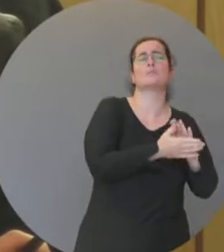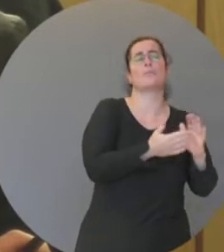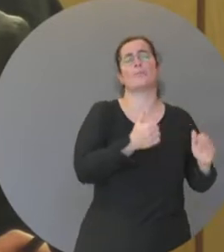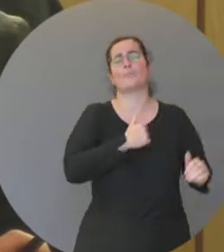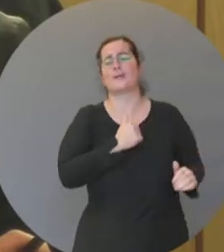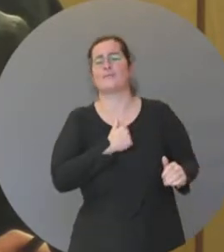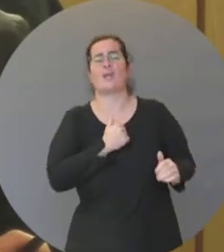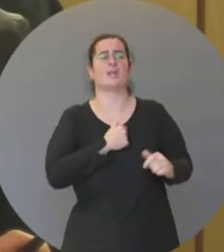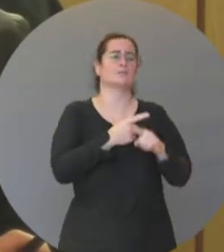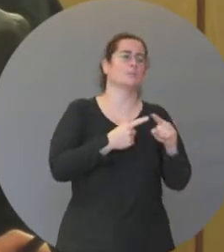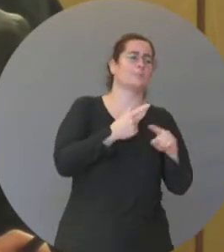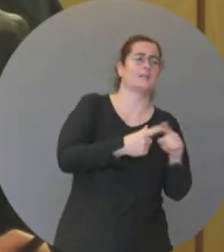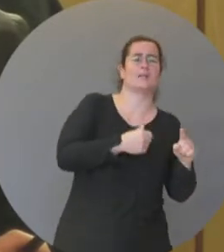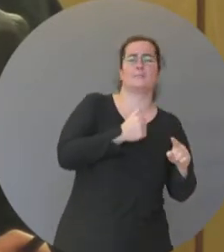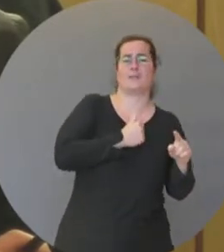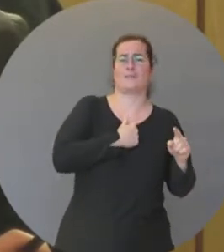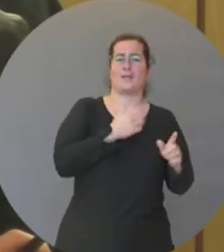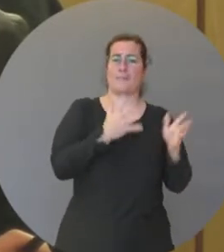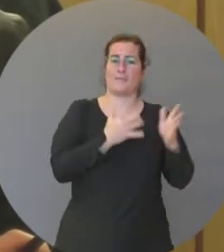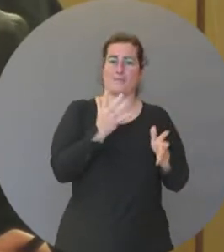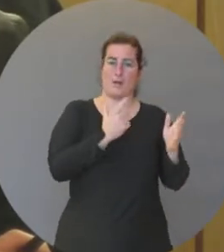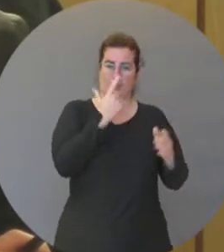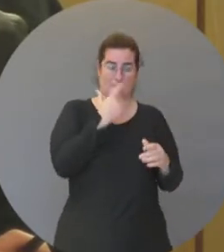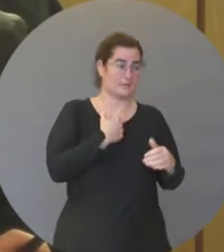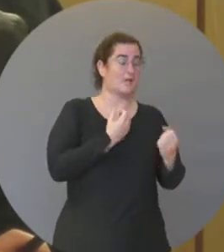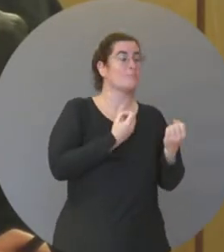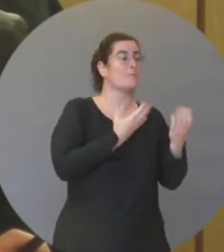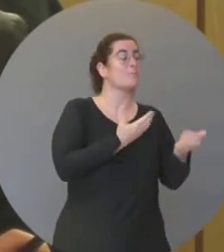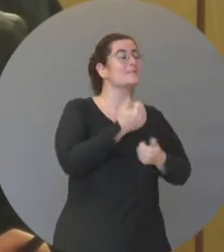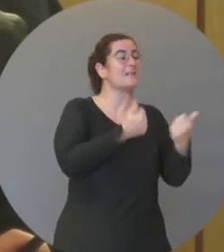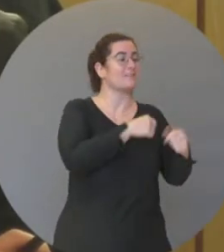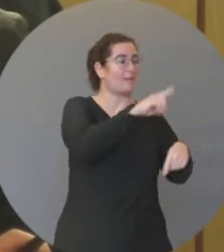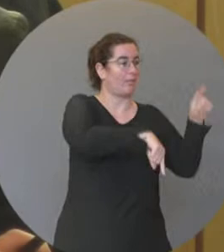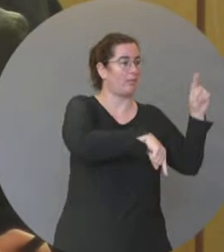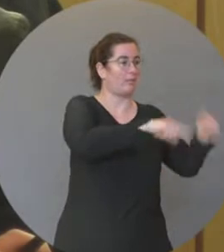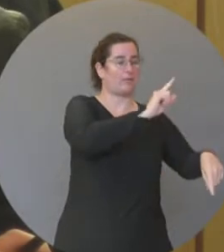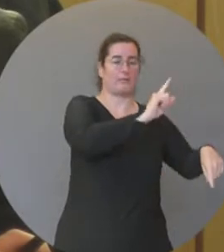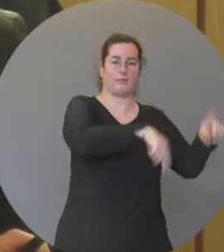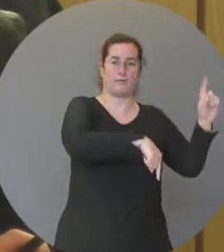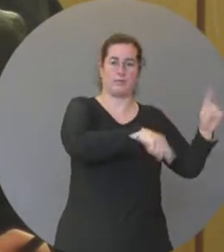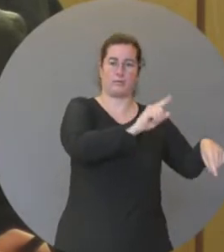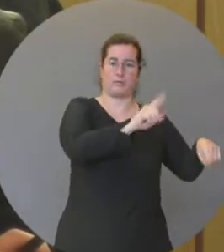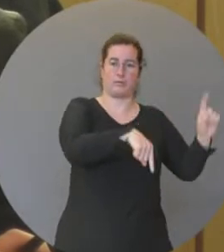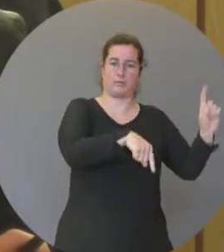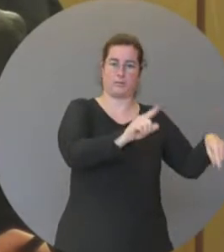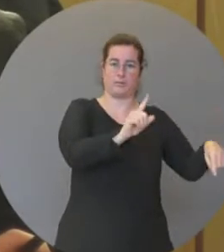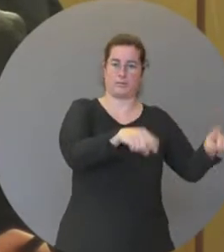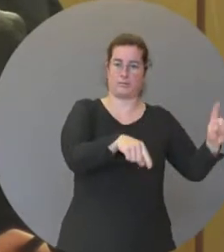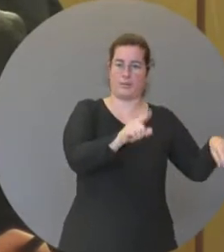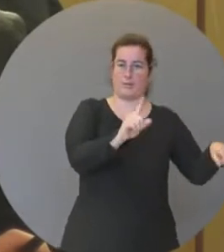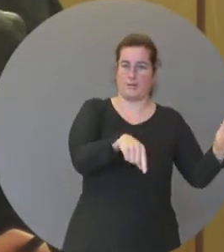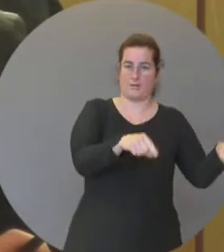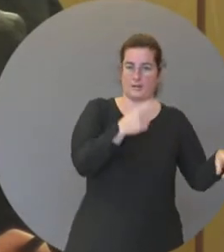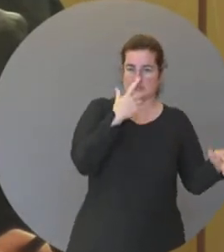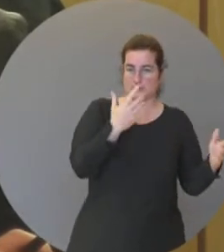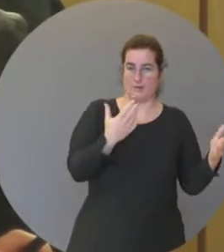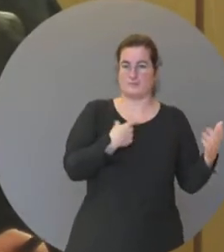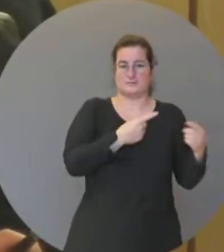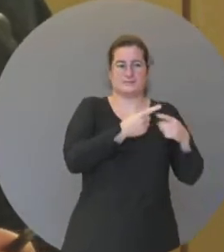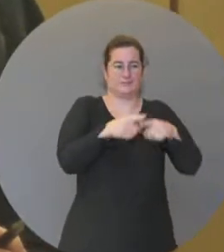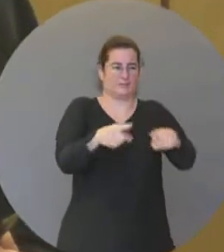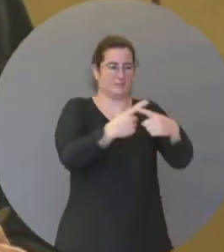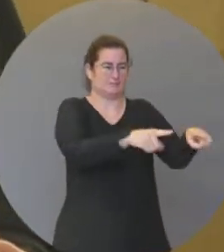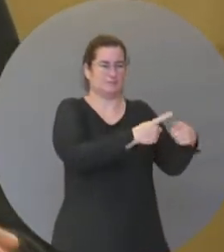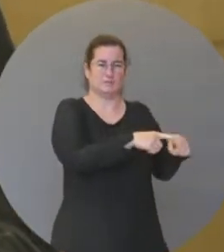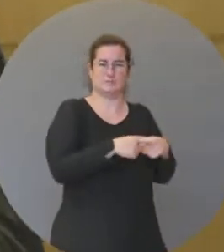semi privé véritablement qui peuvent entraîner des distorsions des différences d'un